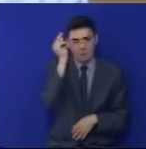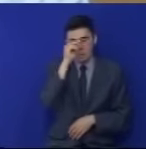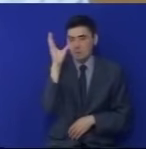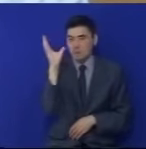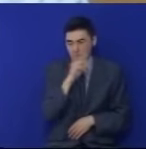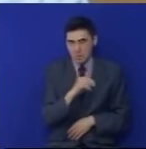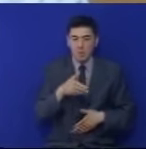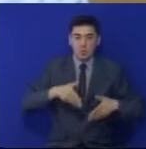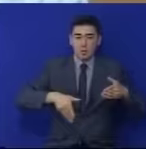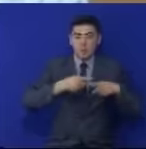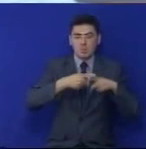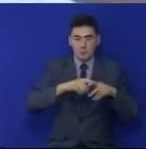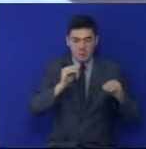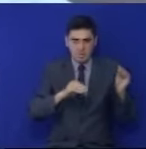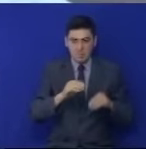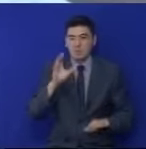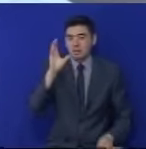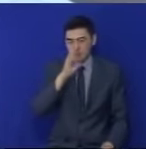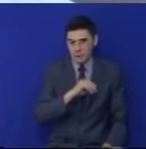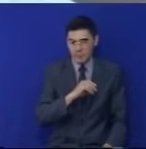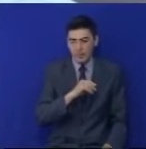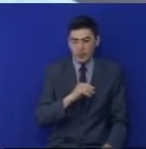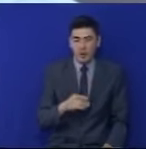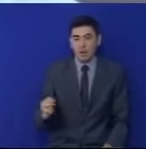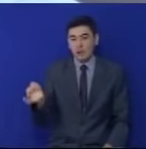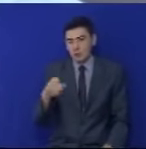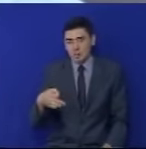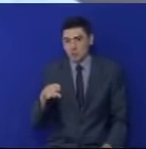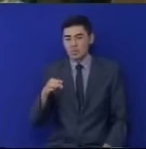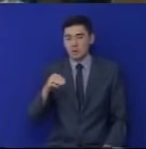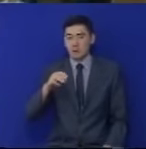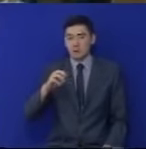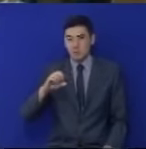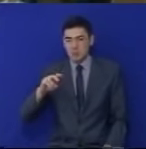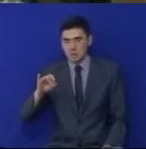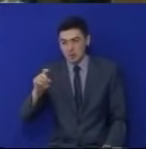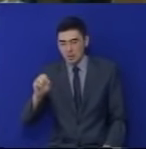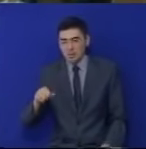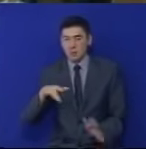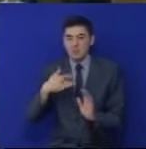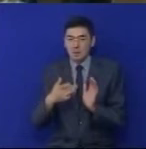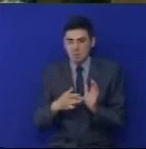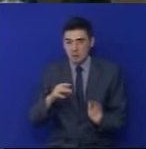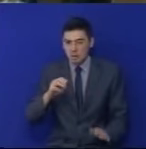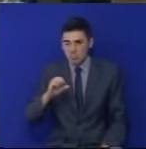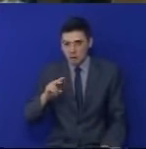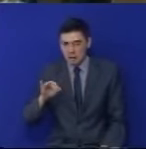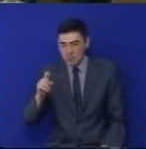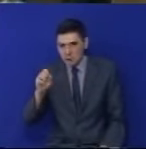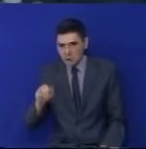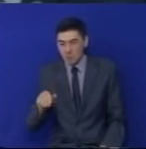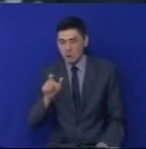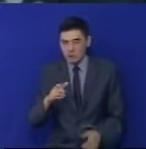дисциплину. Открытие центра состоялось при участии депутатов областного и городского маслихатов. По их словам, сейчас уделяется большое внимание